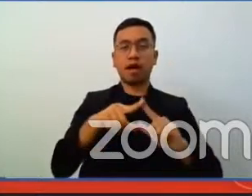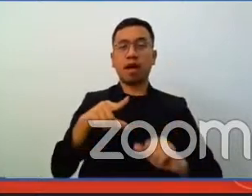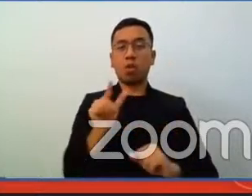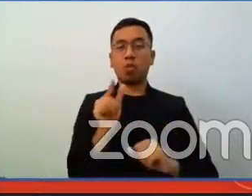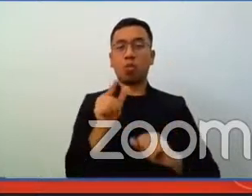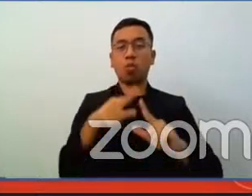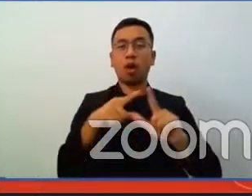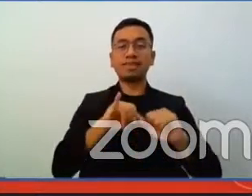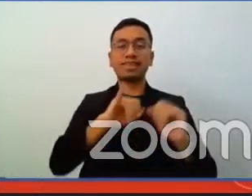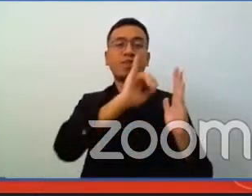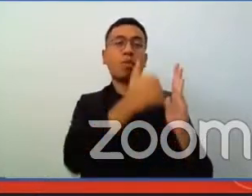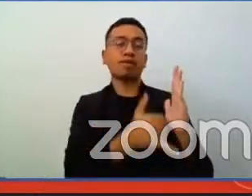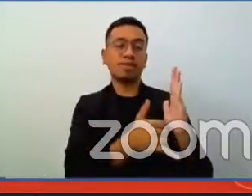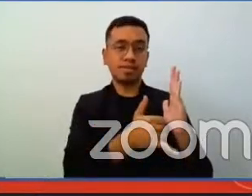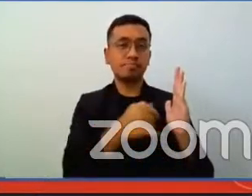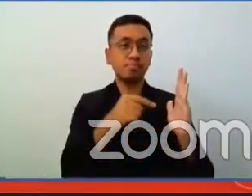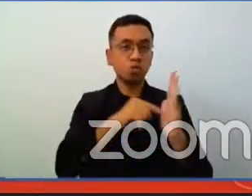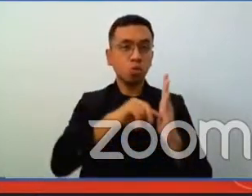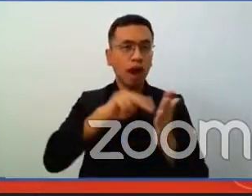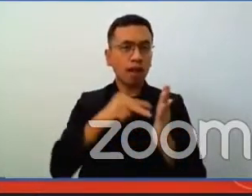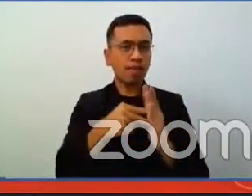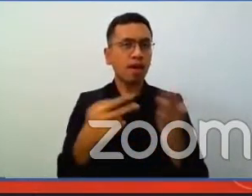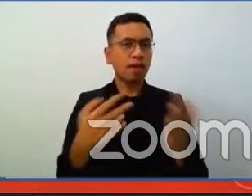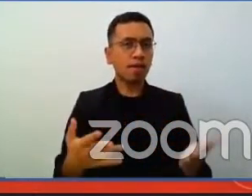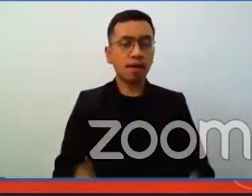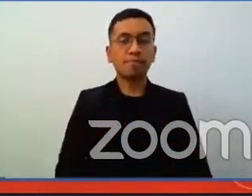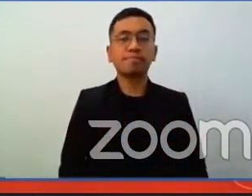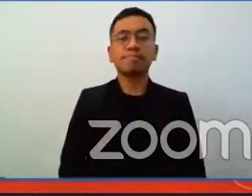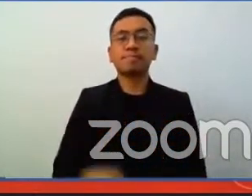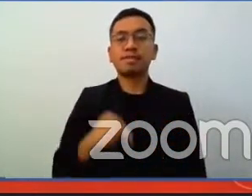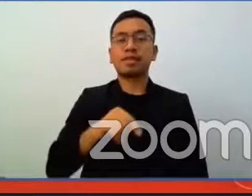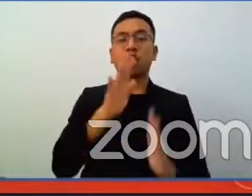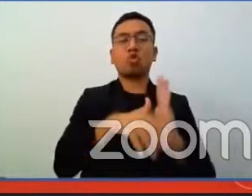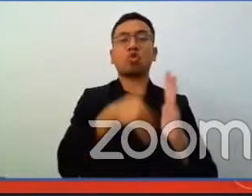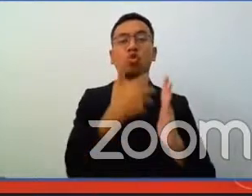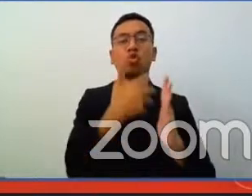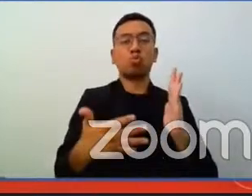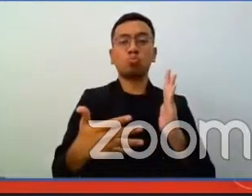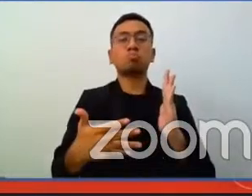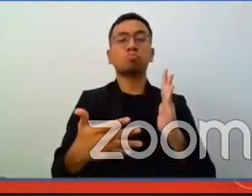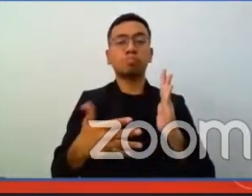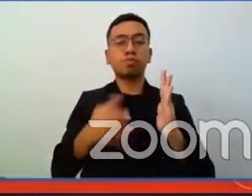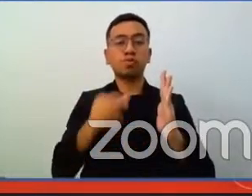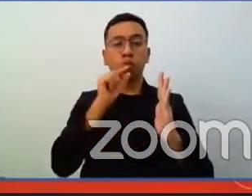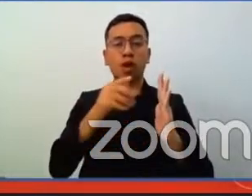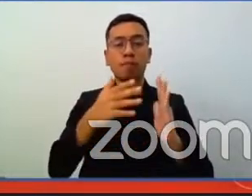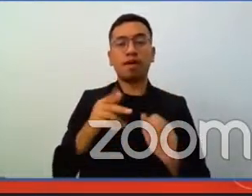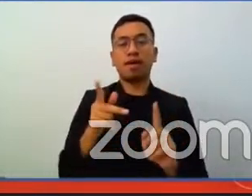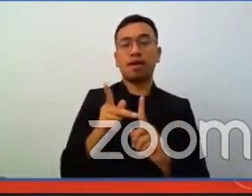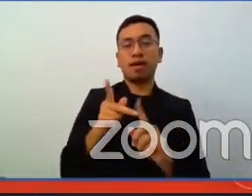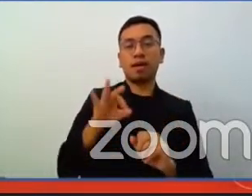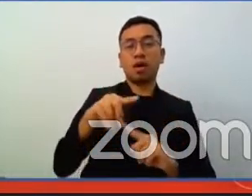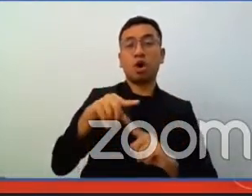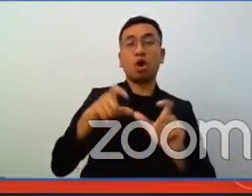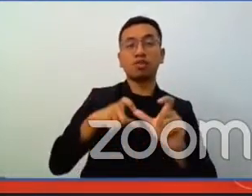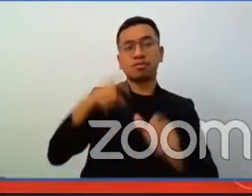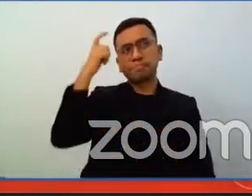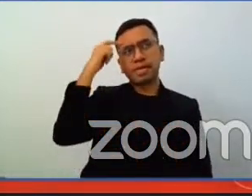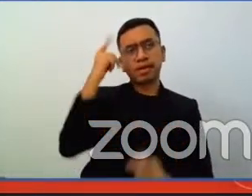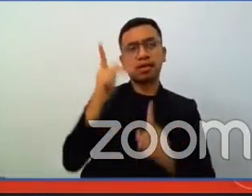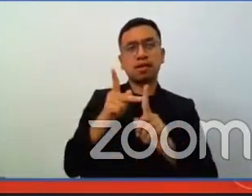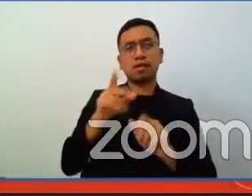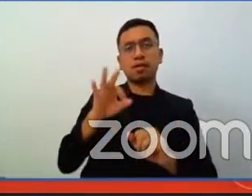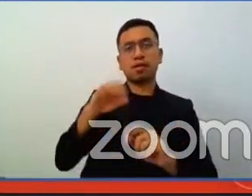artinya? Arah kurikulum kita itu mengarah pada higher order thinking skills. Jadi dari